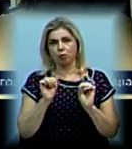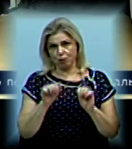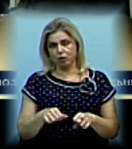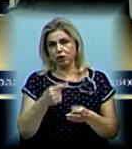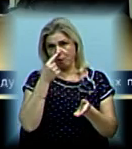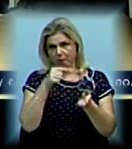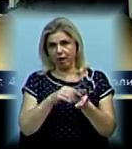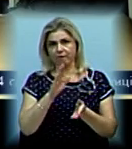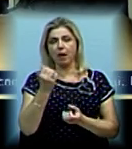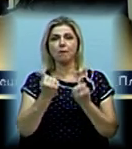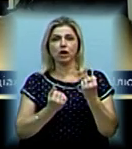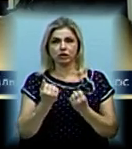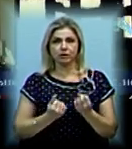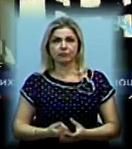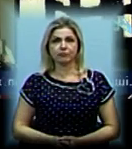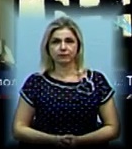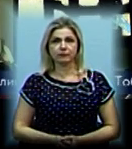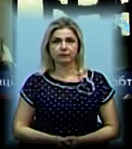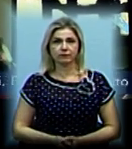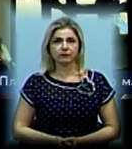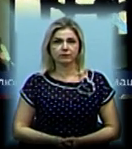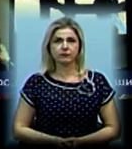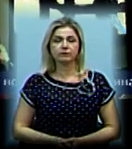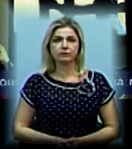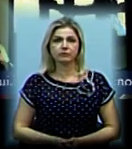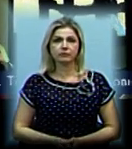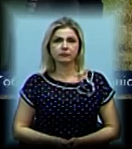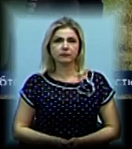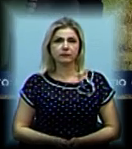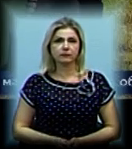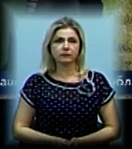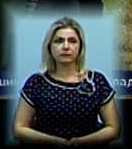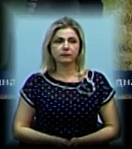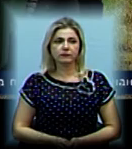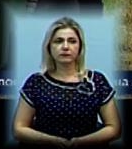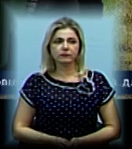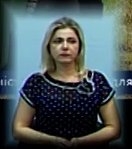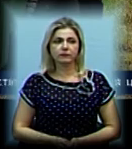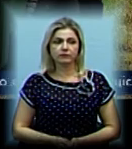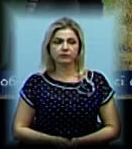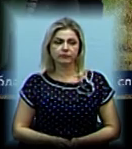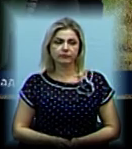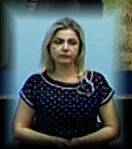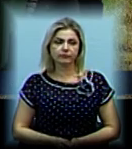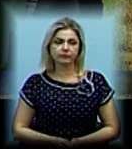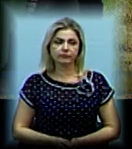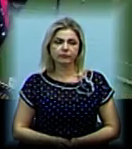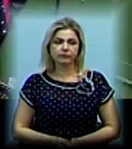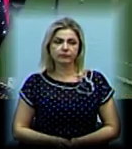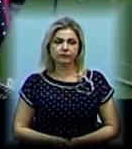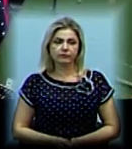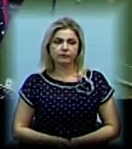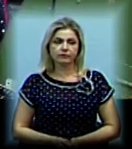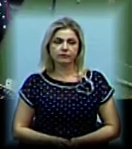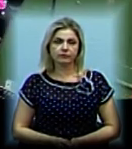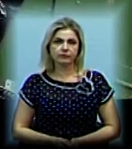4 специальные полки плюс носилки. То есть машина оборудована полностью для этого дела.